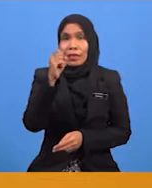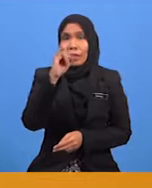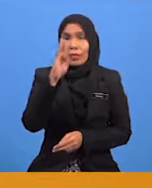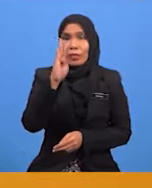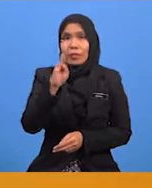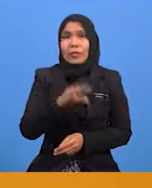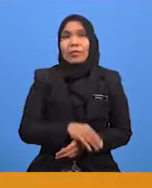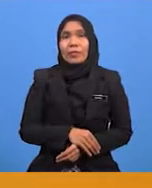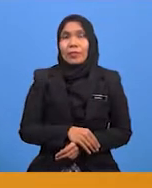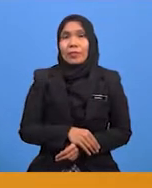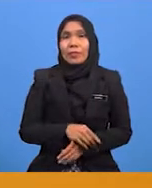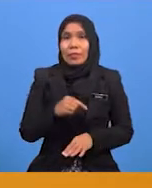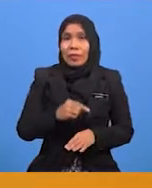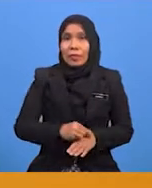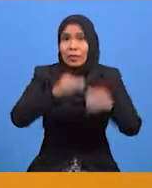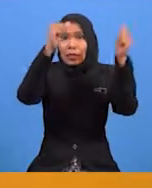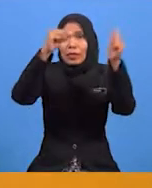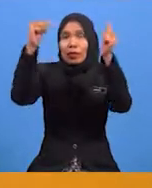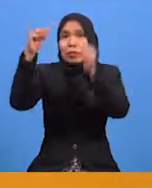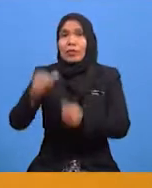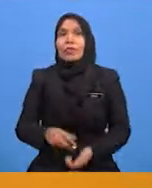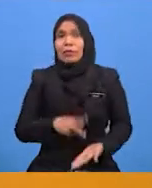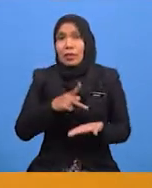Di awal kampus yang syarat ilmu,